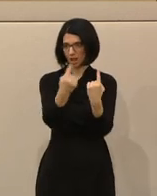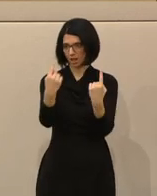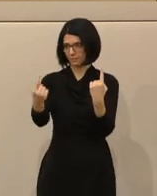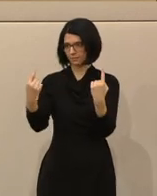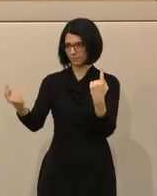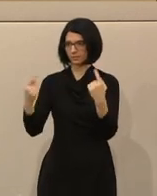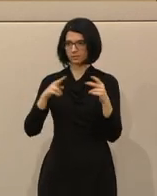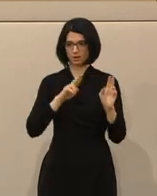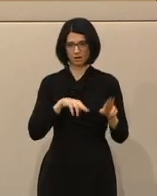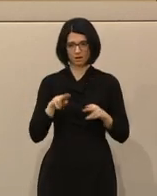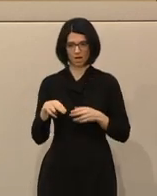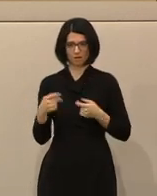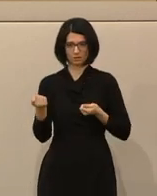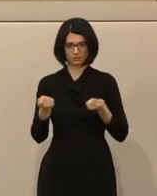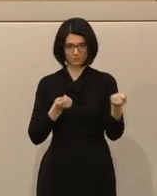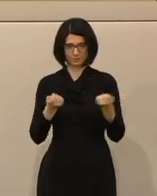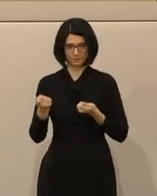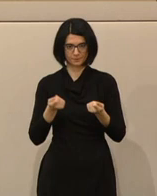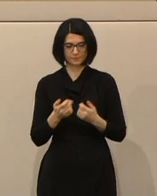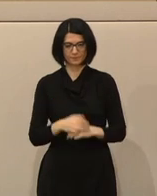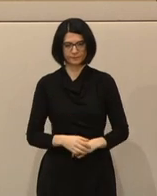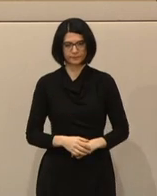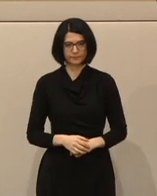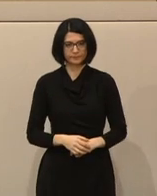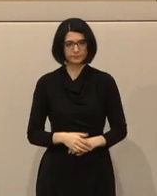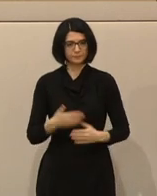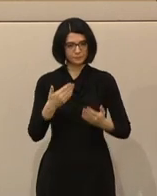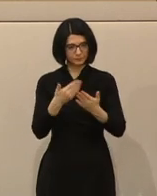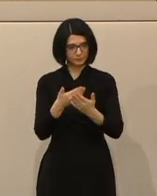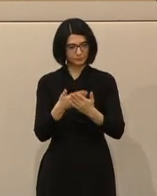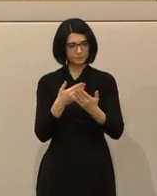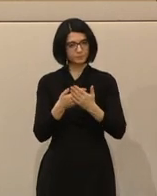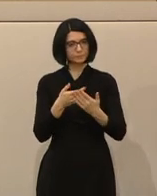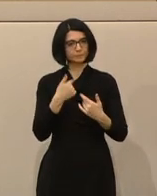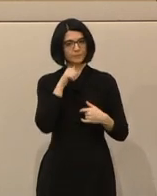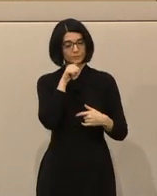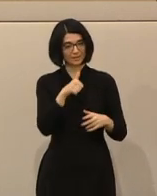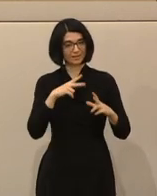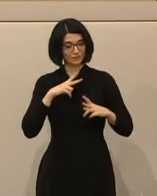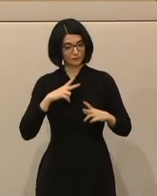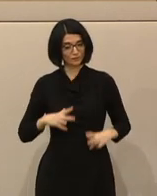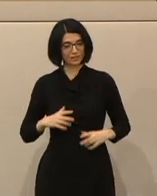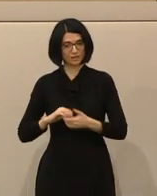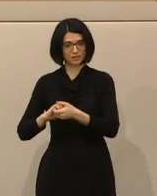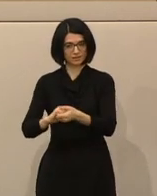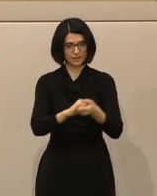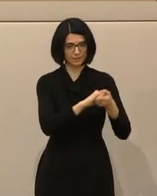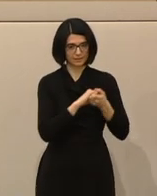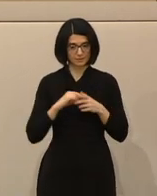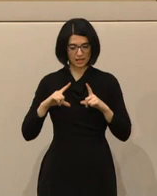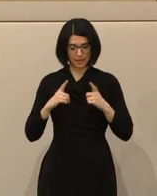selber in die Hand nehmen müsste. Daher gibt es kein friedliches Zusammenleben